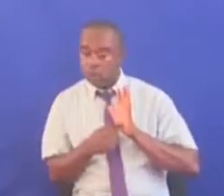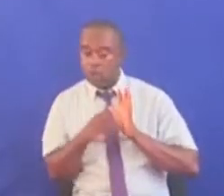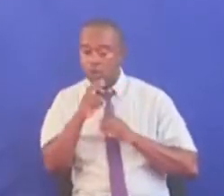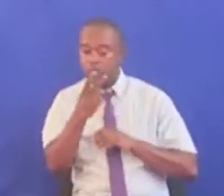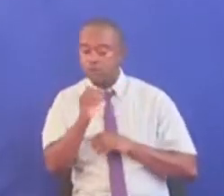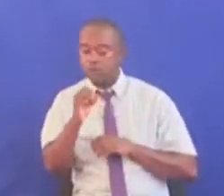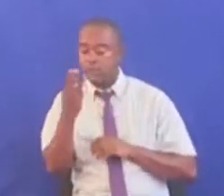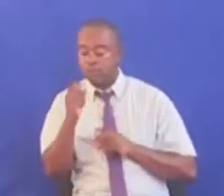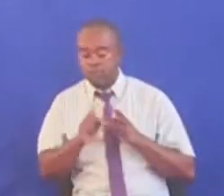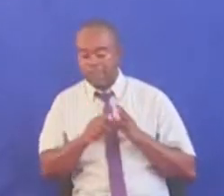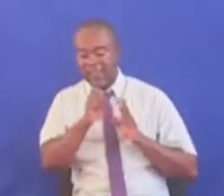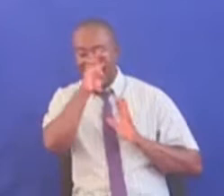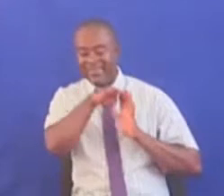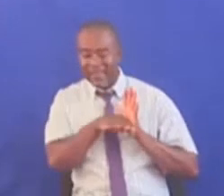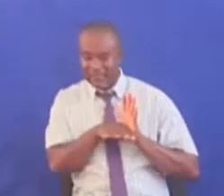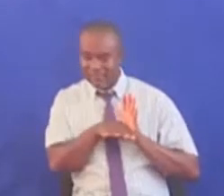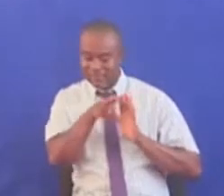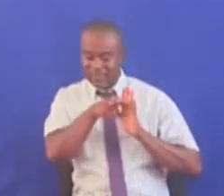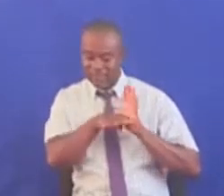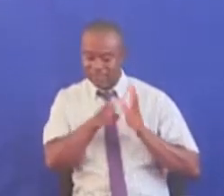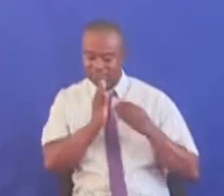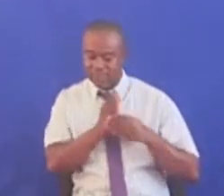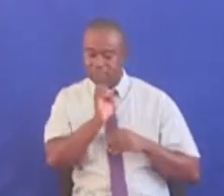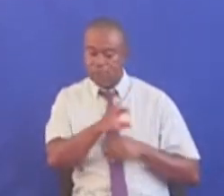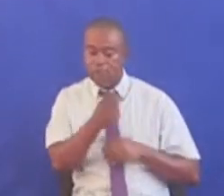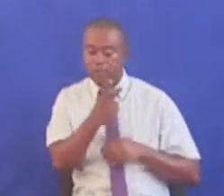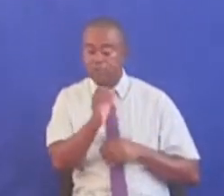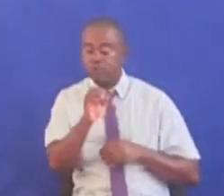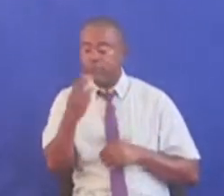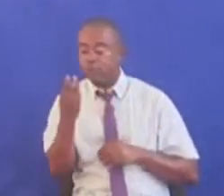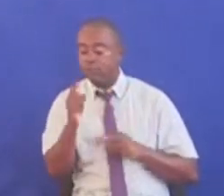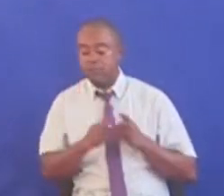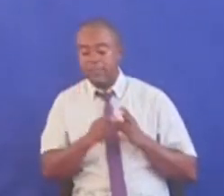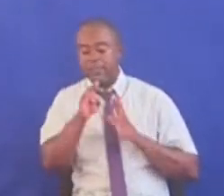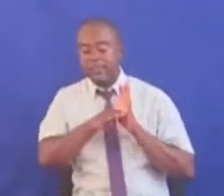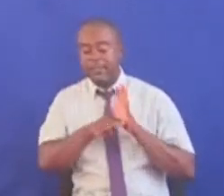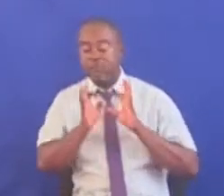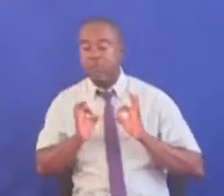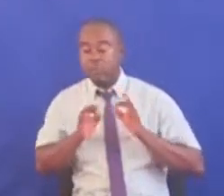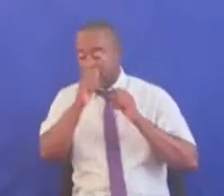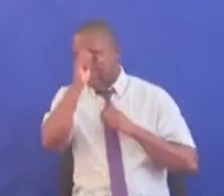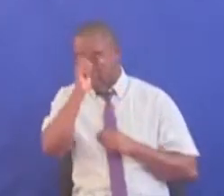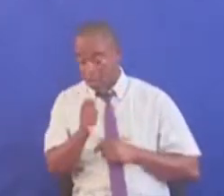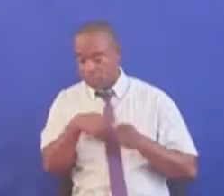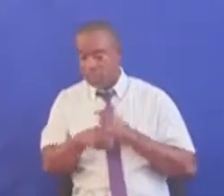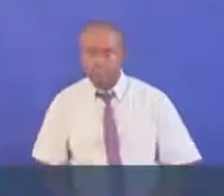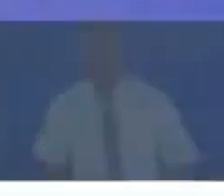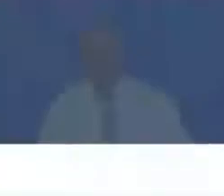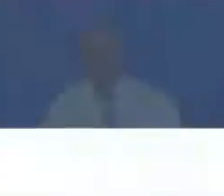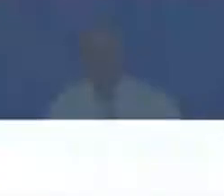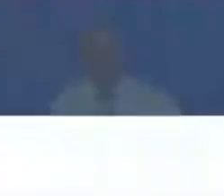za nidhamu kuongeza kasi ya kuhitimisha mashauri ya nidhamu yaliyopo kwa kuzingatia taratibu za uendeshaji wa